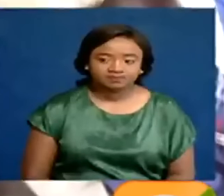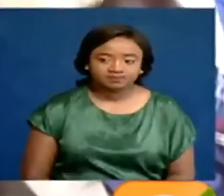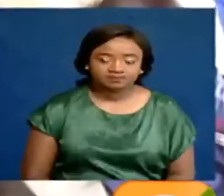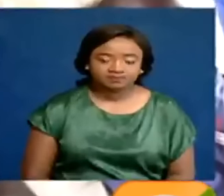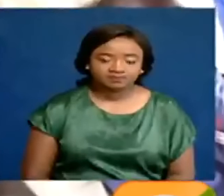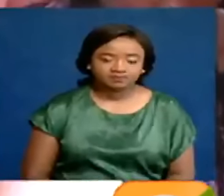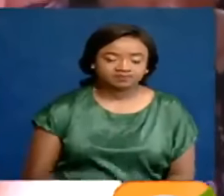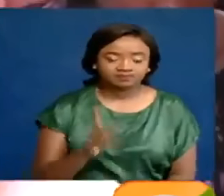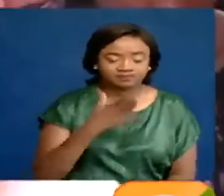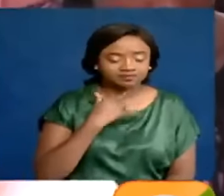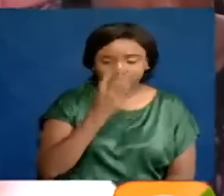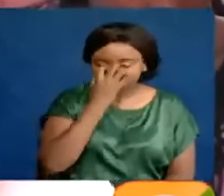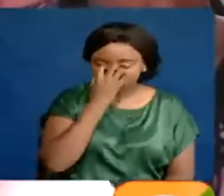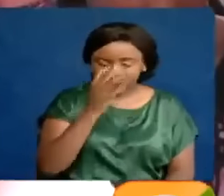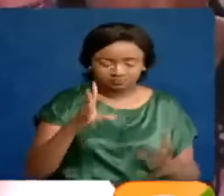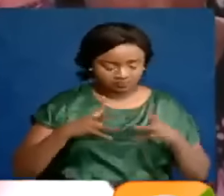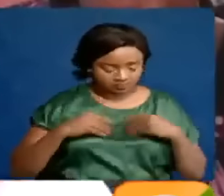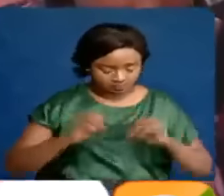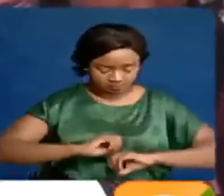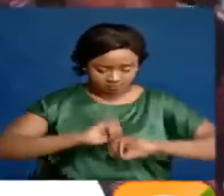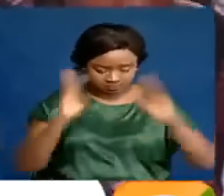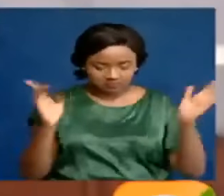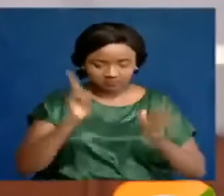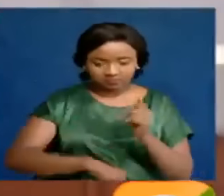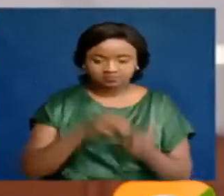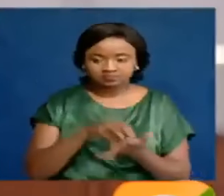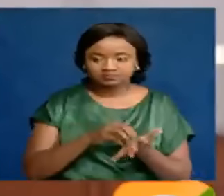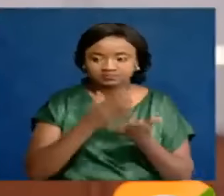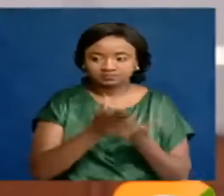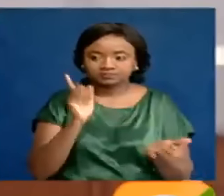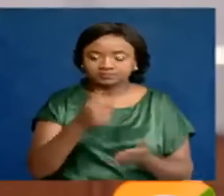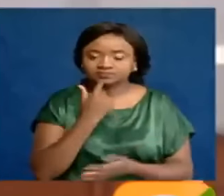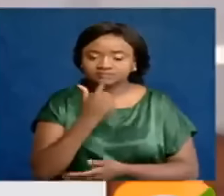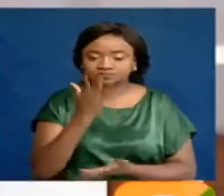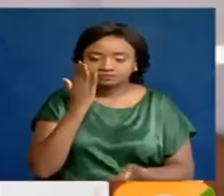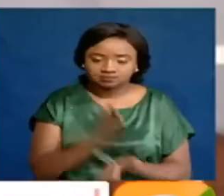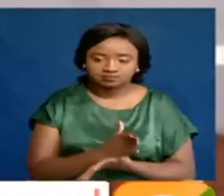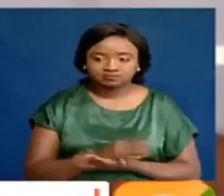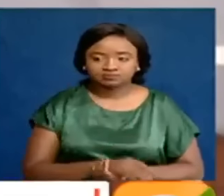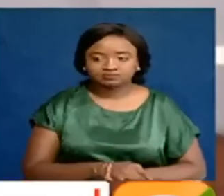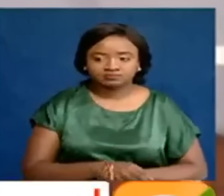yalivyo kati ya Wakenya na kuanza kuambia ukweli. Hii maneno ya Dani nilisema ni mbaya.